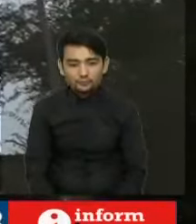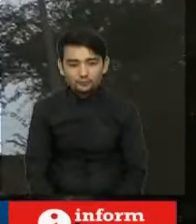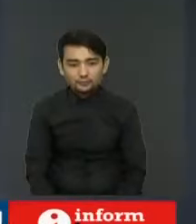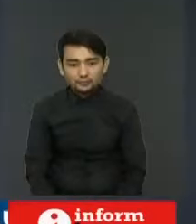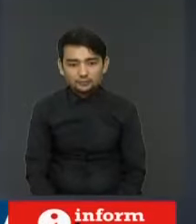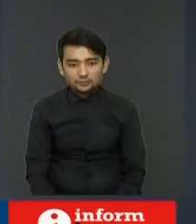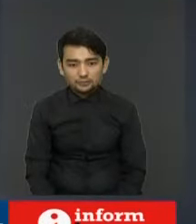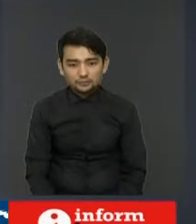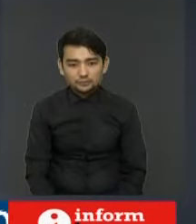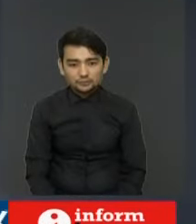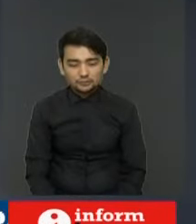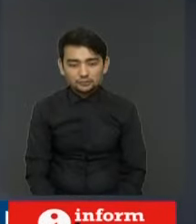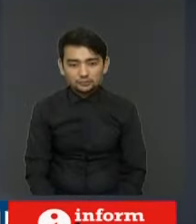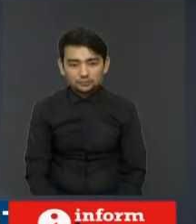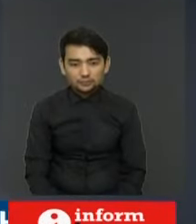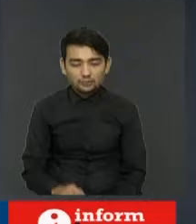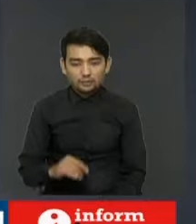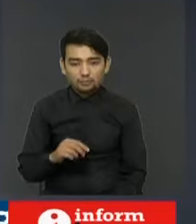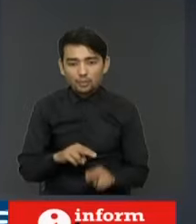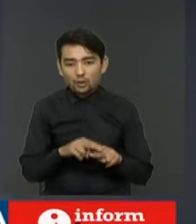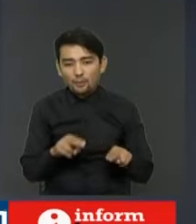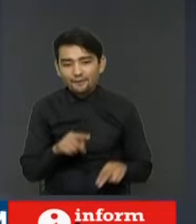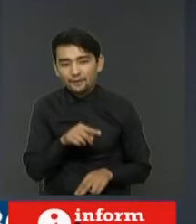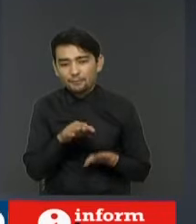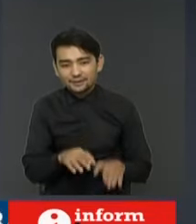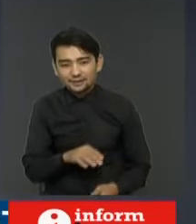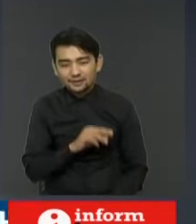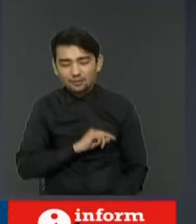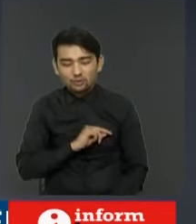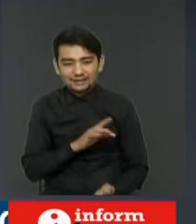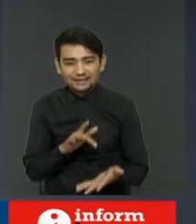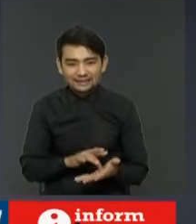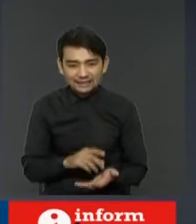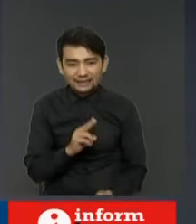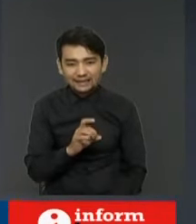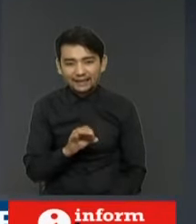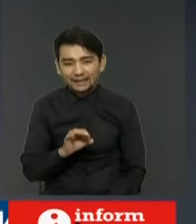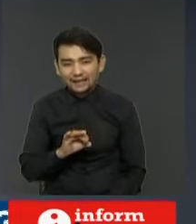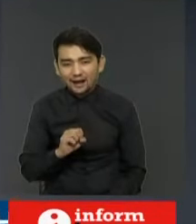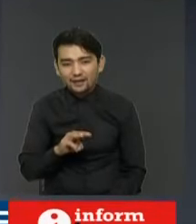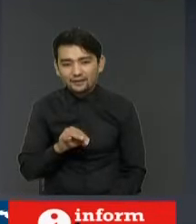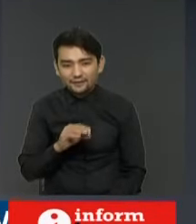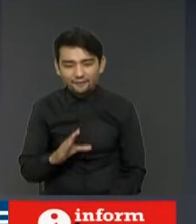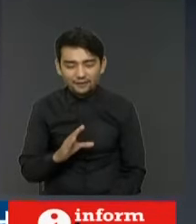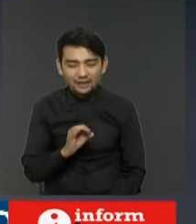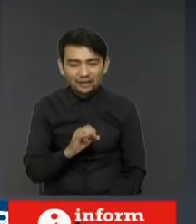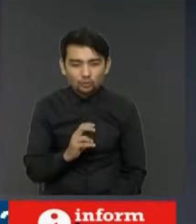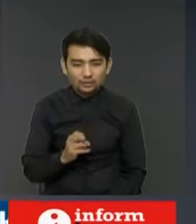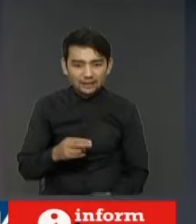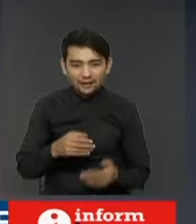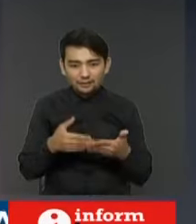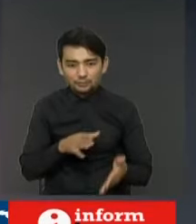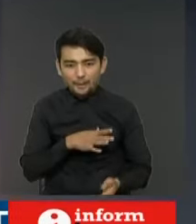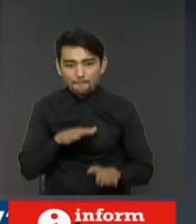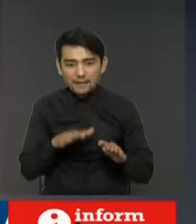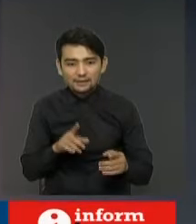Шымкент. В Петропавловске заработал центр креативной индустрии, открытый по линии Самрук-Хазына. Хаб станет местом